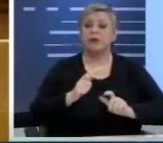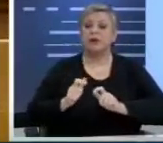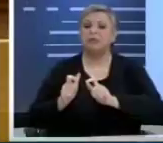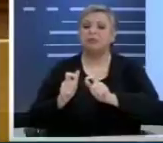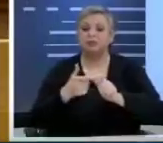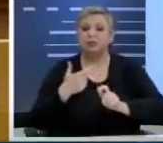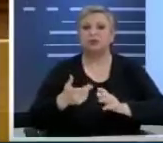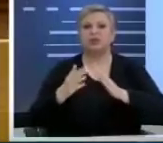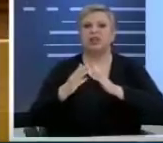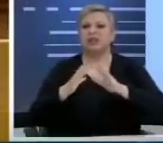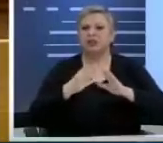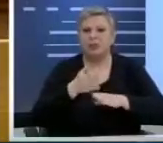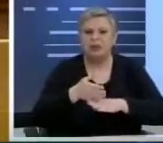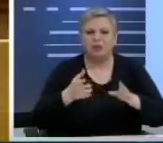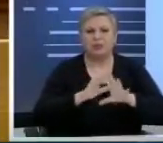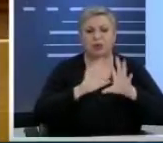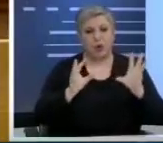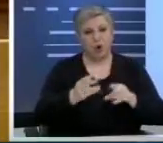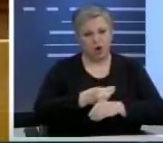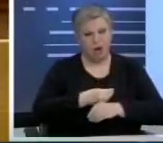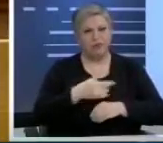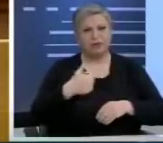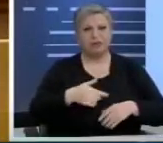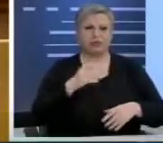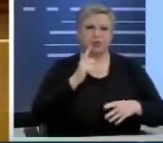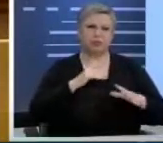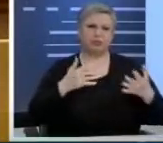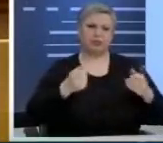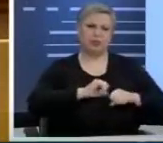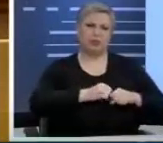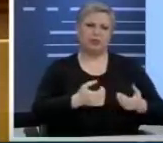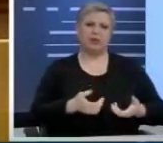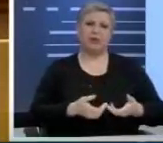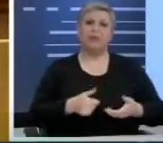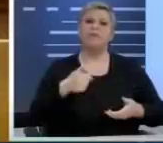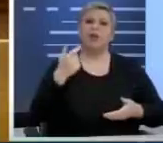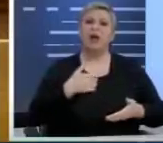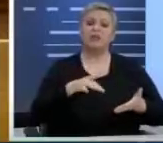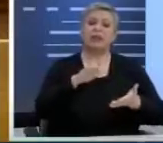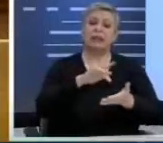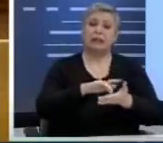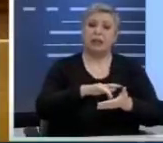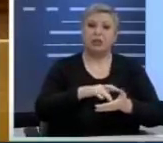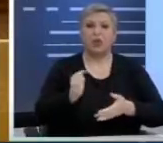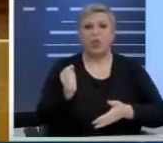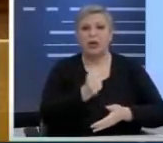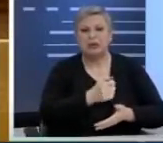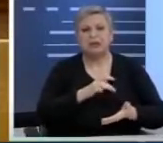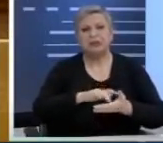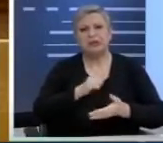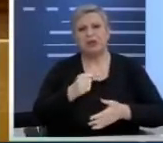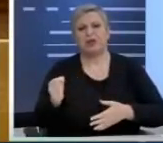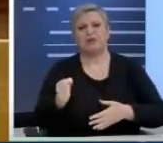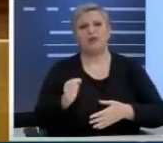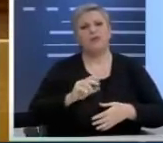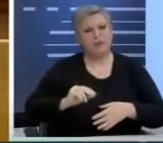κοινωνία, διαψευστήκανε. Είτε ήταν κεντροδεξί, είτε ήταν κεντροαριστερή. Πάω